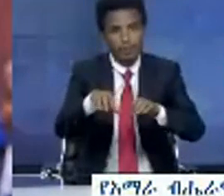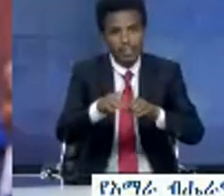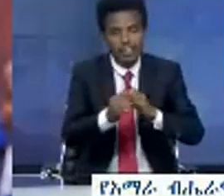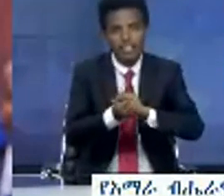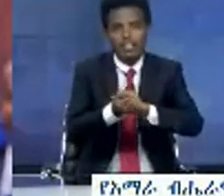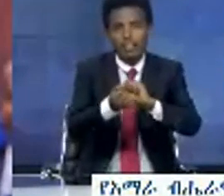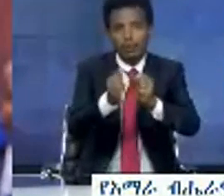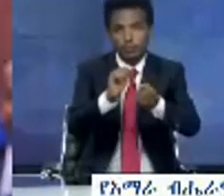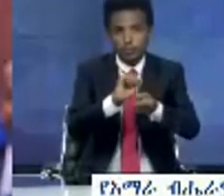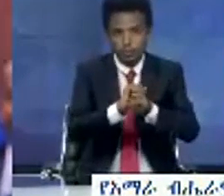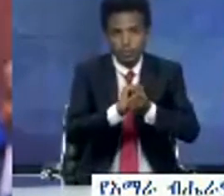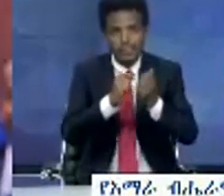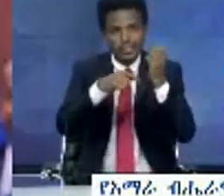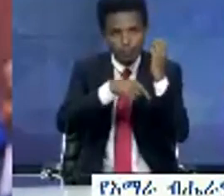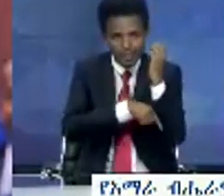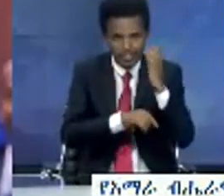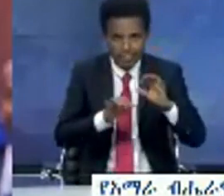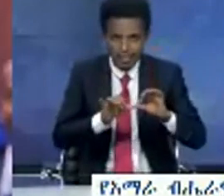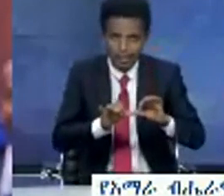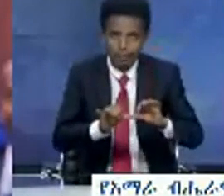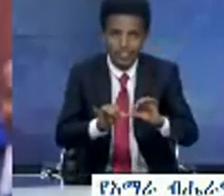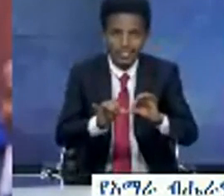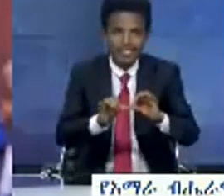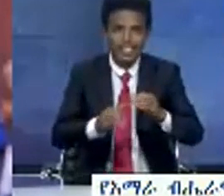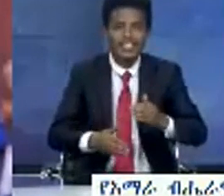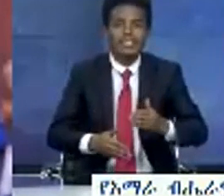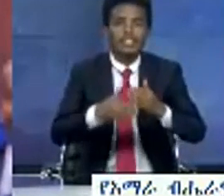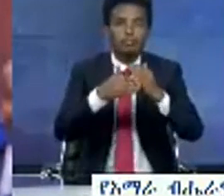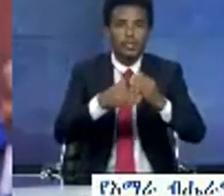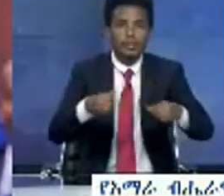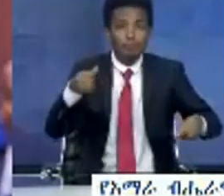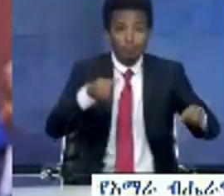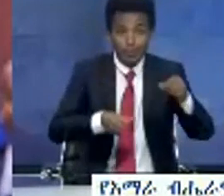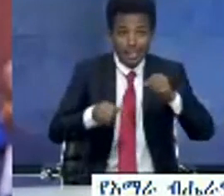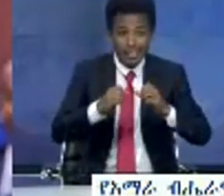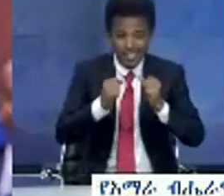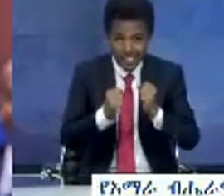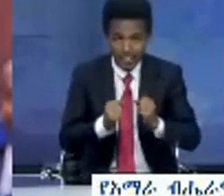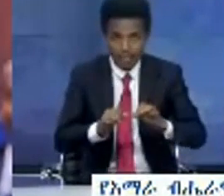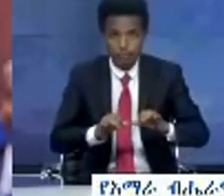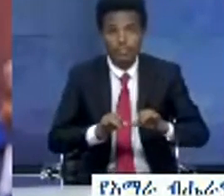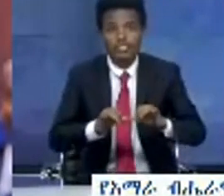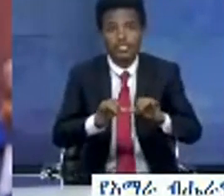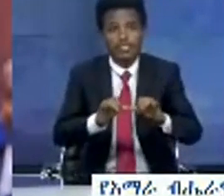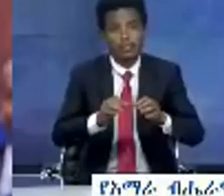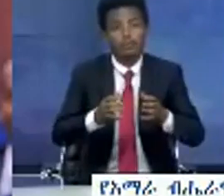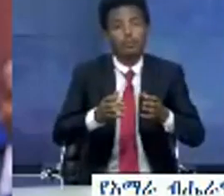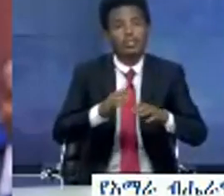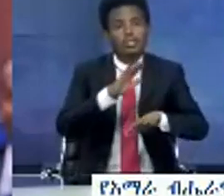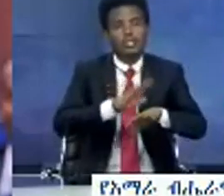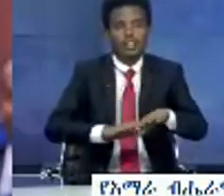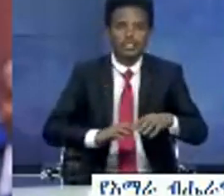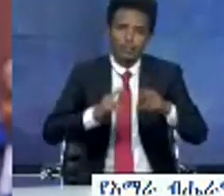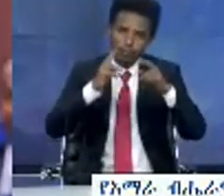ለውጡን የማጥለቅና የማስቀጠል ገንቢ ሚናችሁን አጠናክራችሁ እንድትቀጥሉ ጥሪያችን